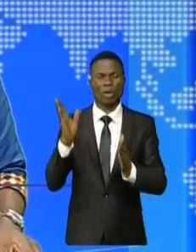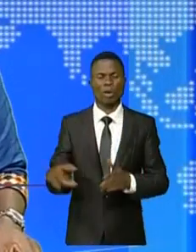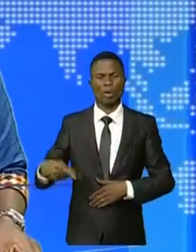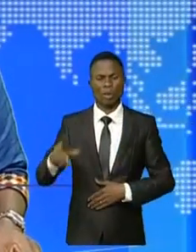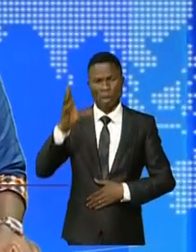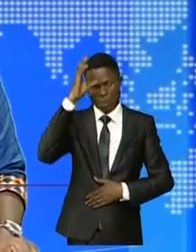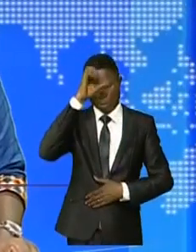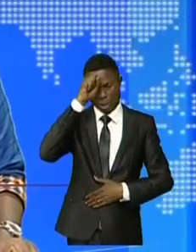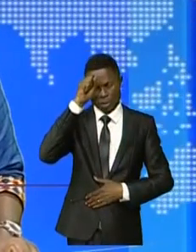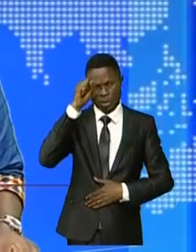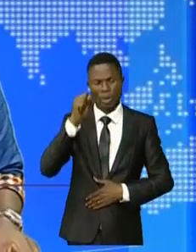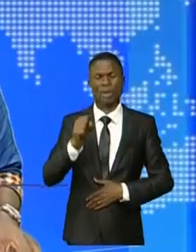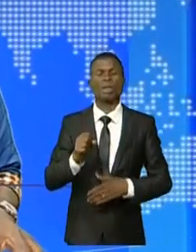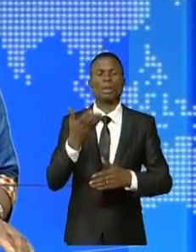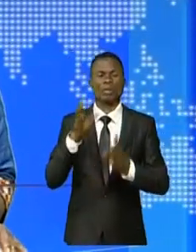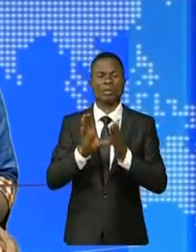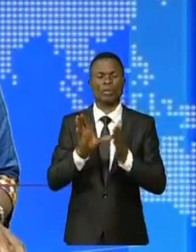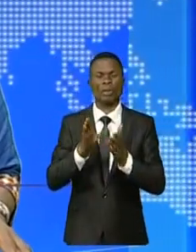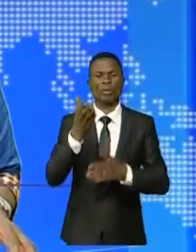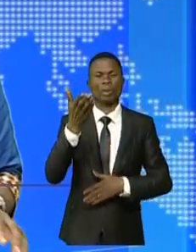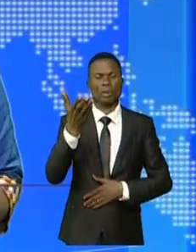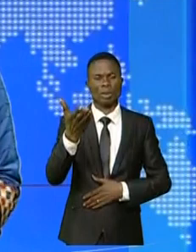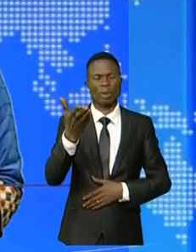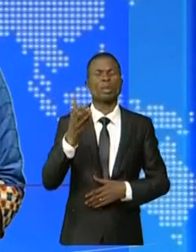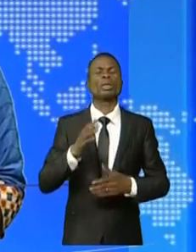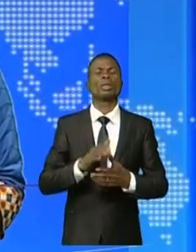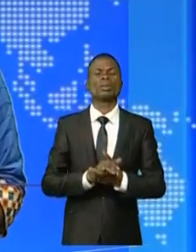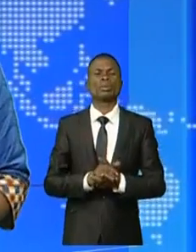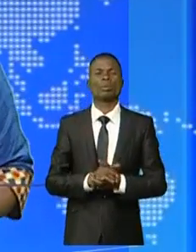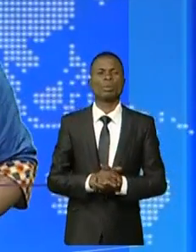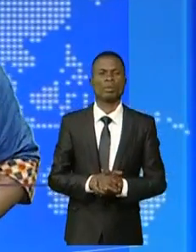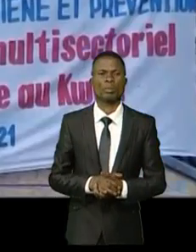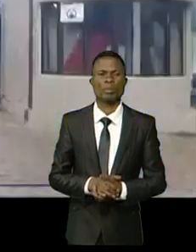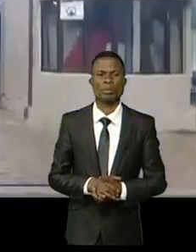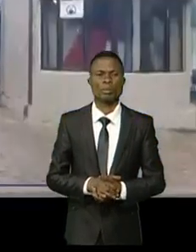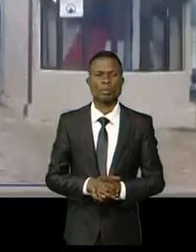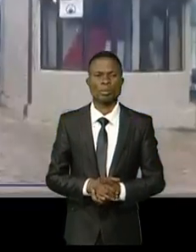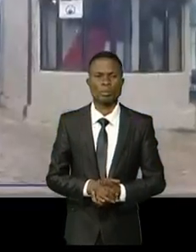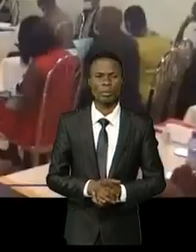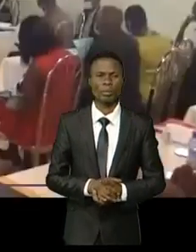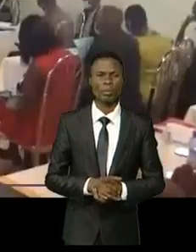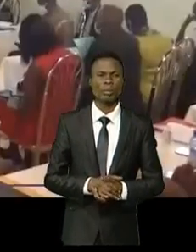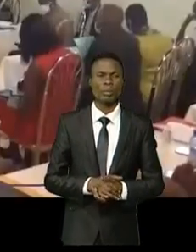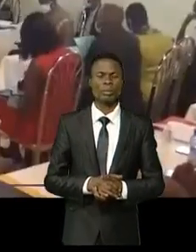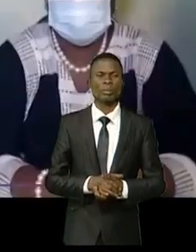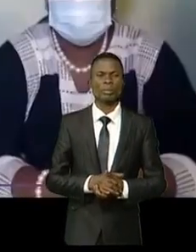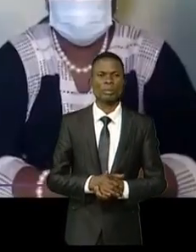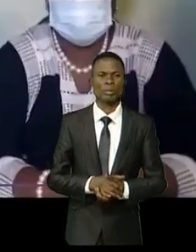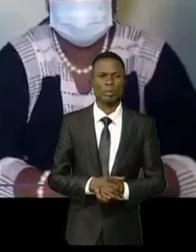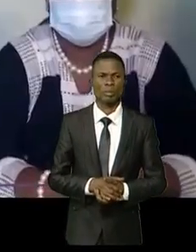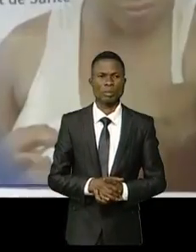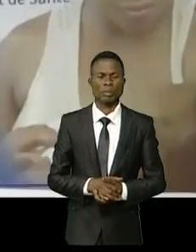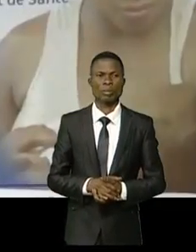la province du Kwilu, Félicien Kiwai Mwadi. C'était un reportage de la RTNC Kwilu. Le 30 septembre